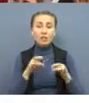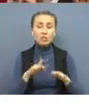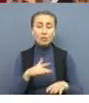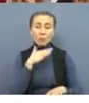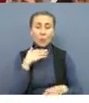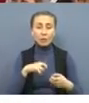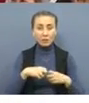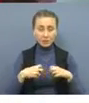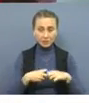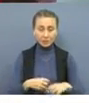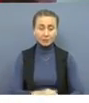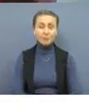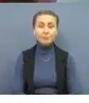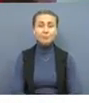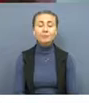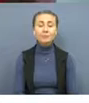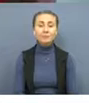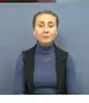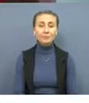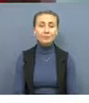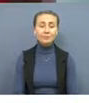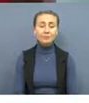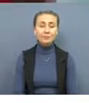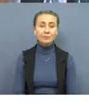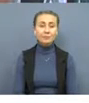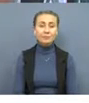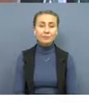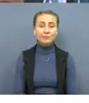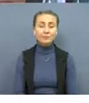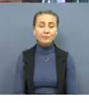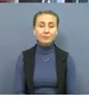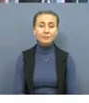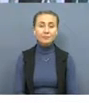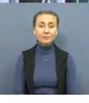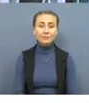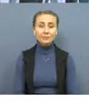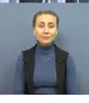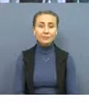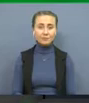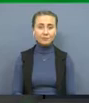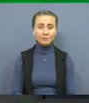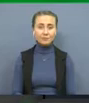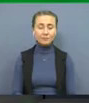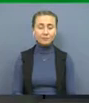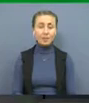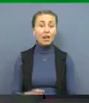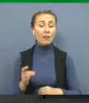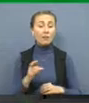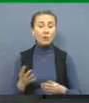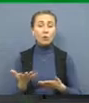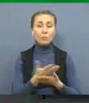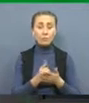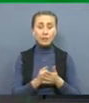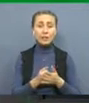проблемы. Сания Кубжасарова, Бибинур Амерханқызы, Дархан Сахаров. Жамбыл Балтаев, Кокши Ахпарат. В регионе